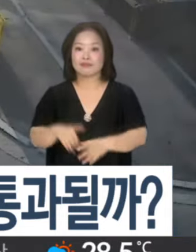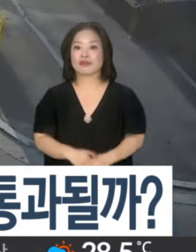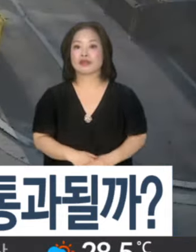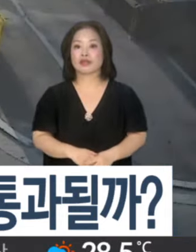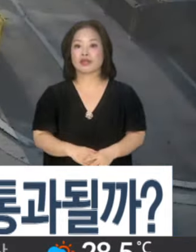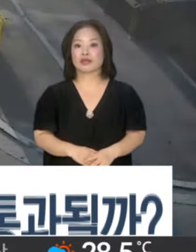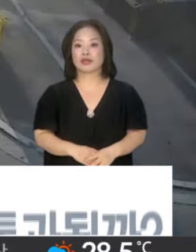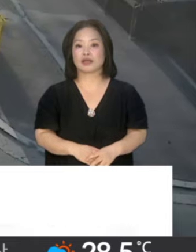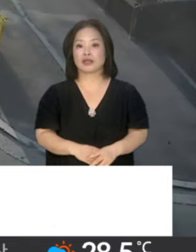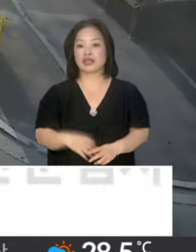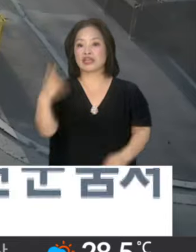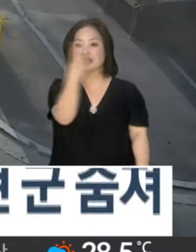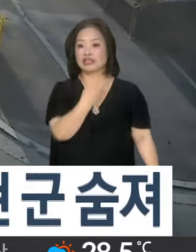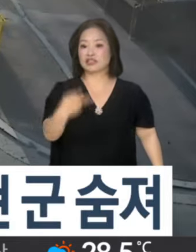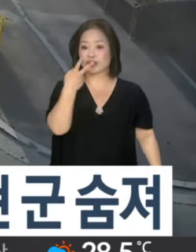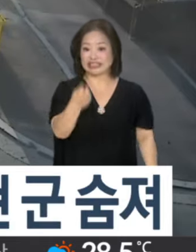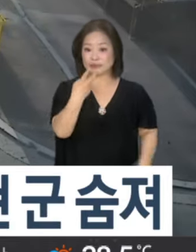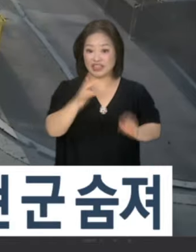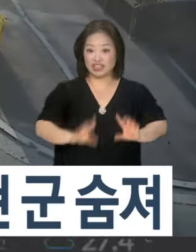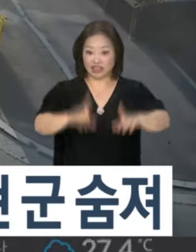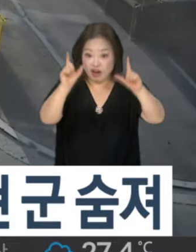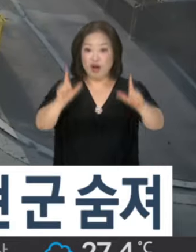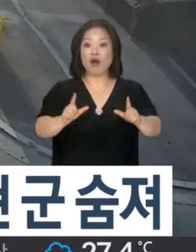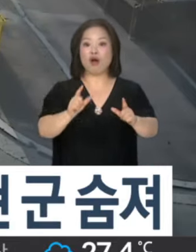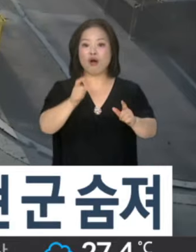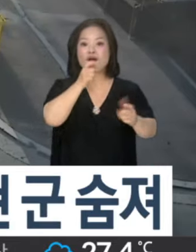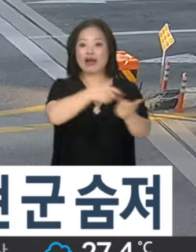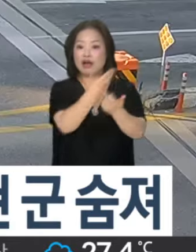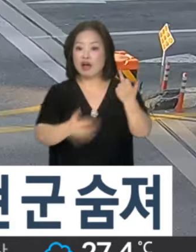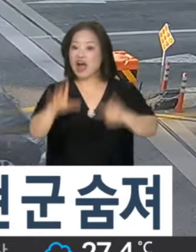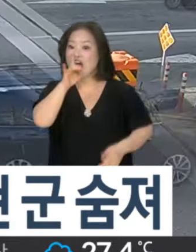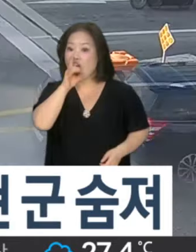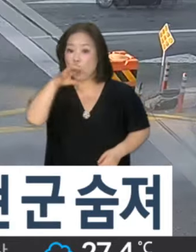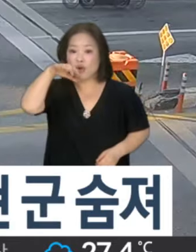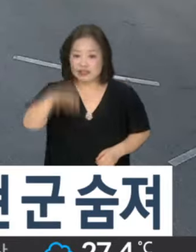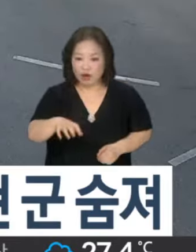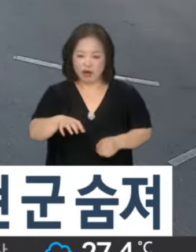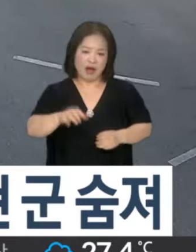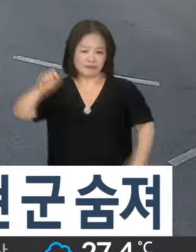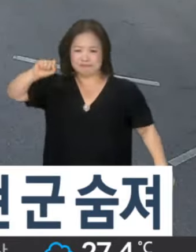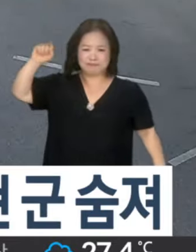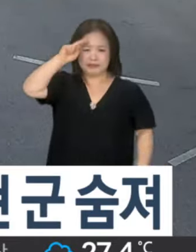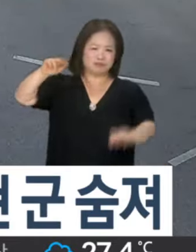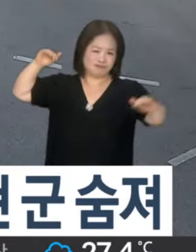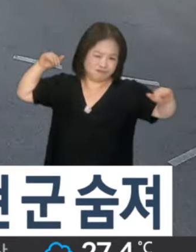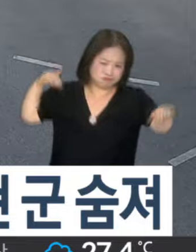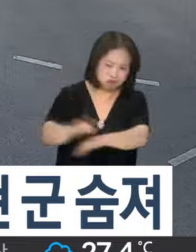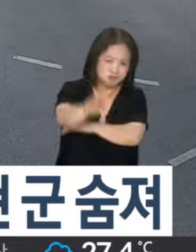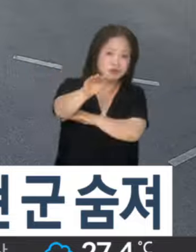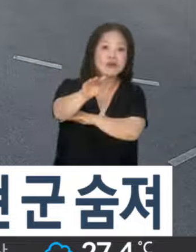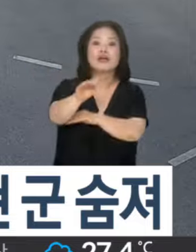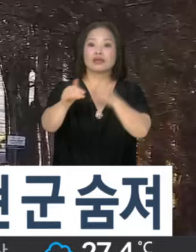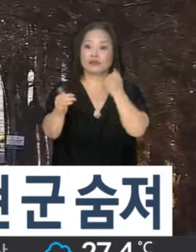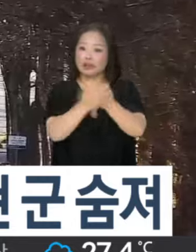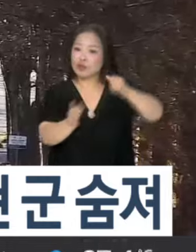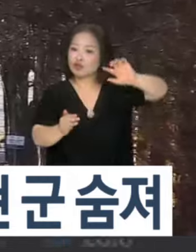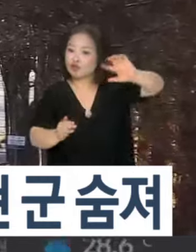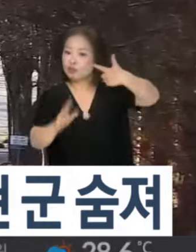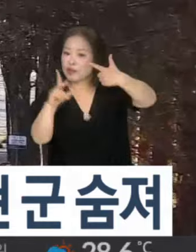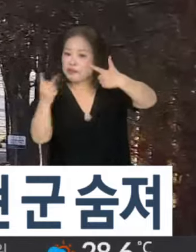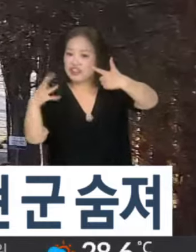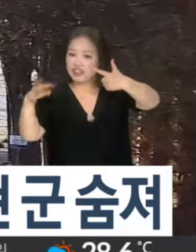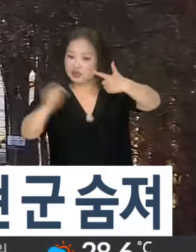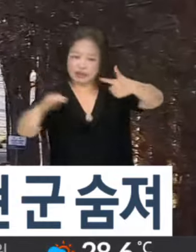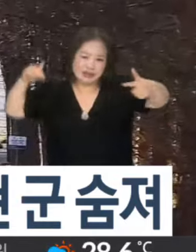기자입니다 지난 2022년 강원도 강릉에서 발생한 급발진 추정 사고입니다 상태로 600m 정도를